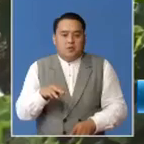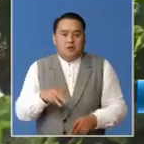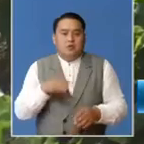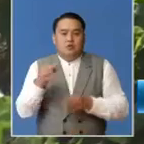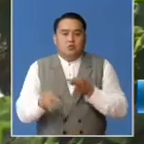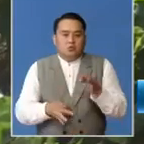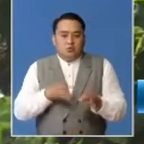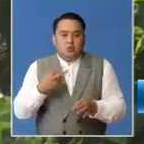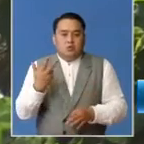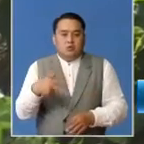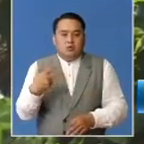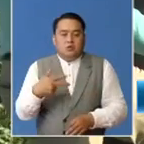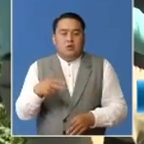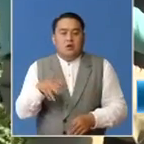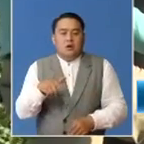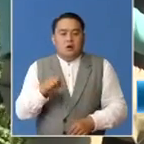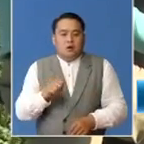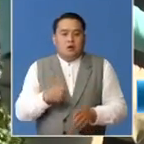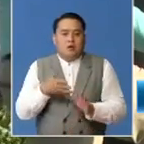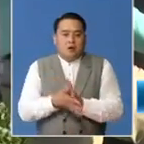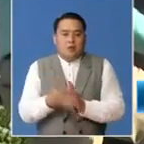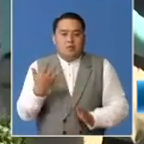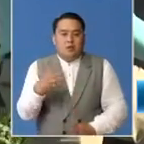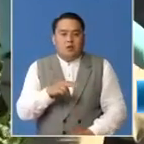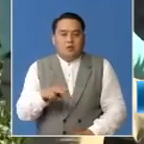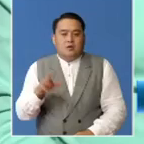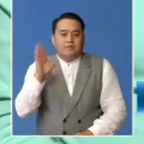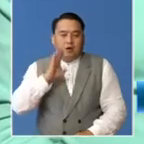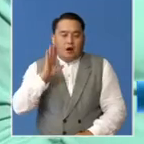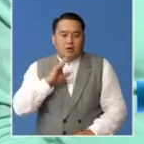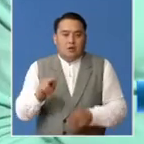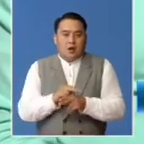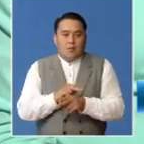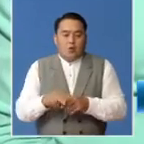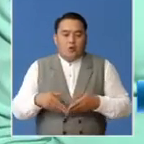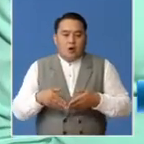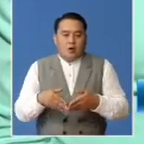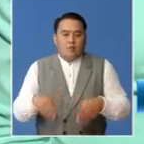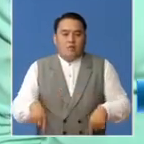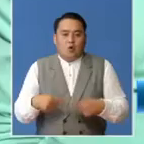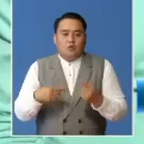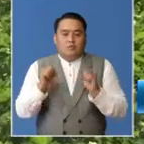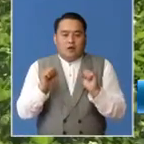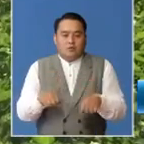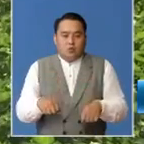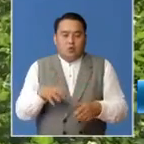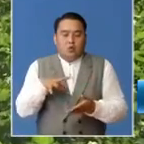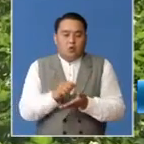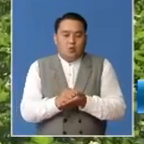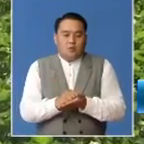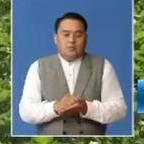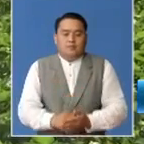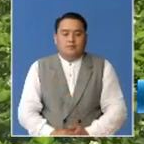до 30 гектаров. На каждый квадратный метр расходует 5 литров воды. Теперь с ремонтом канала снова появилась возможность заниматься любимым